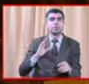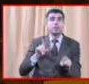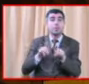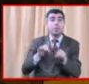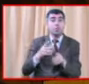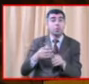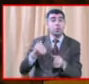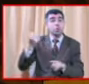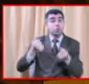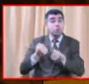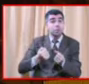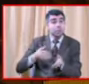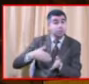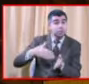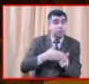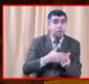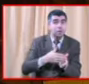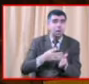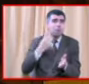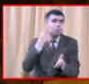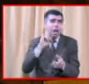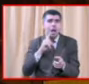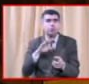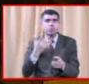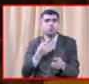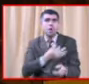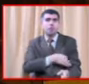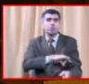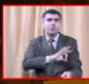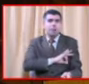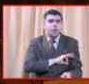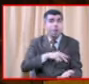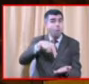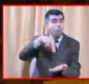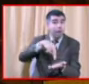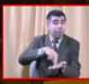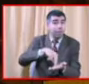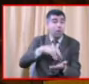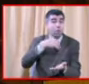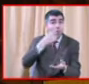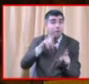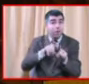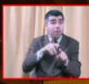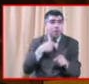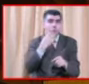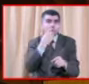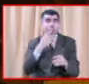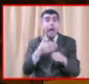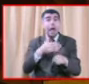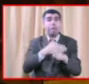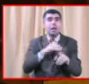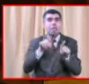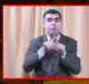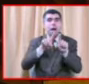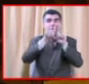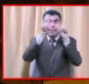السيرة ملي جات بغات تدوز ما لقات اللي يساعدها، ما كاين حد، كون كاين شي حد كون كاين علامة تشويق ما يدوش. فعلا هذاك السيد غامر، ولكن